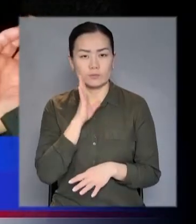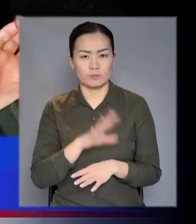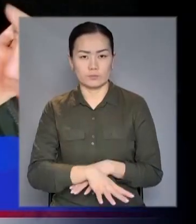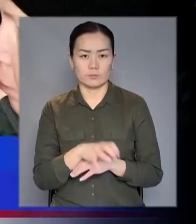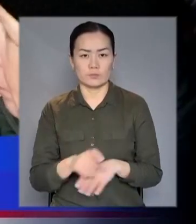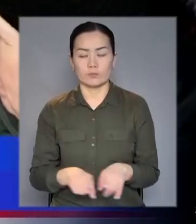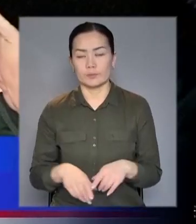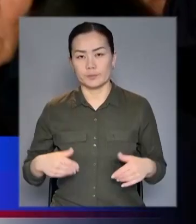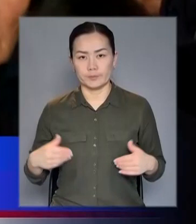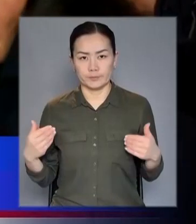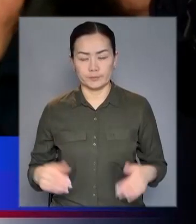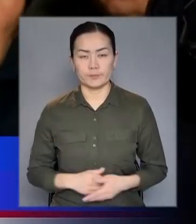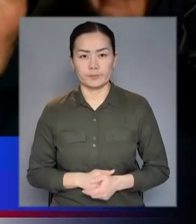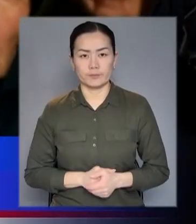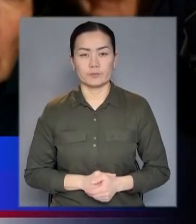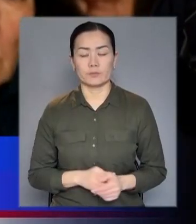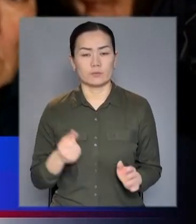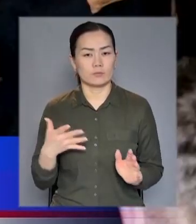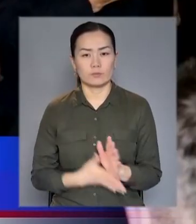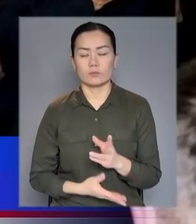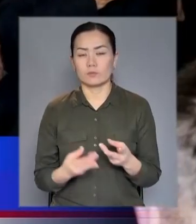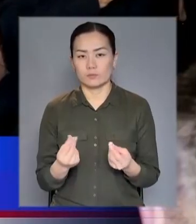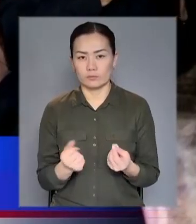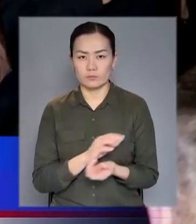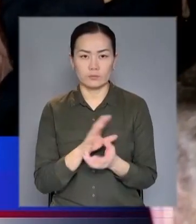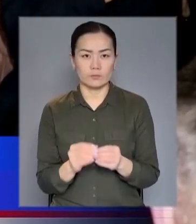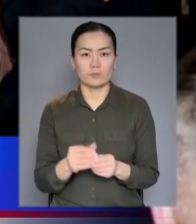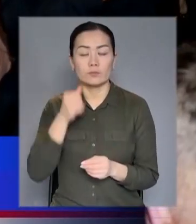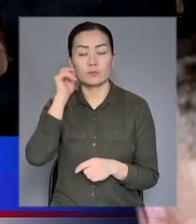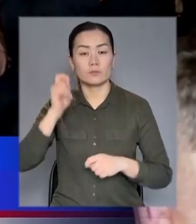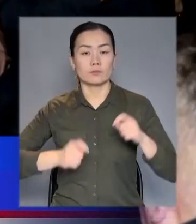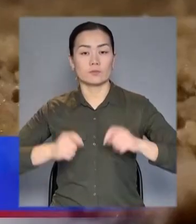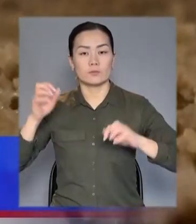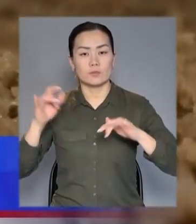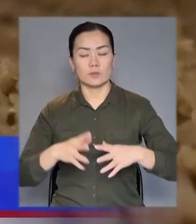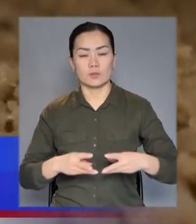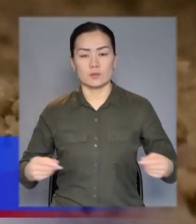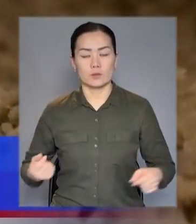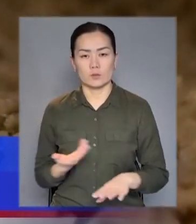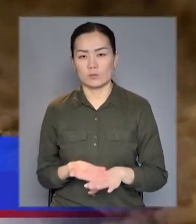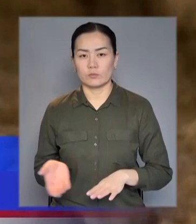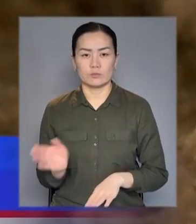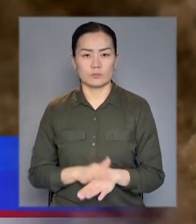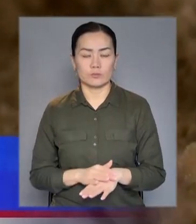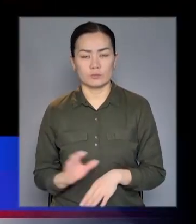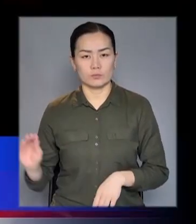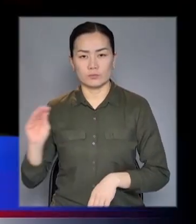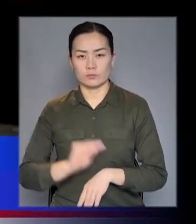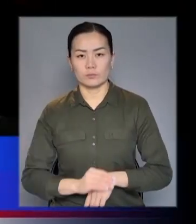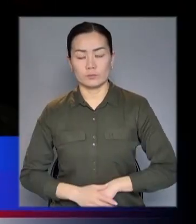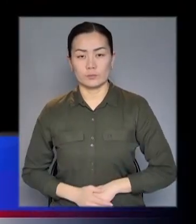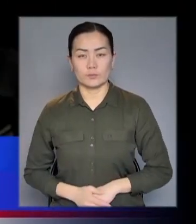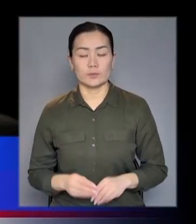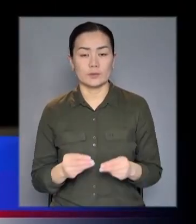vakummen sorğızganda da payda jo eken. Kaltağa da kädimgidey şığın. Onun üstüne kişi jauğan jaŋbır men qar erip jığılğanğa jüdürük bolıp otır.